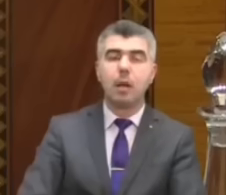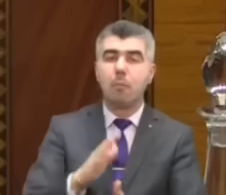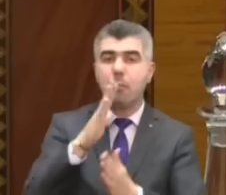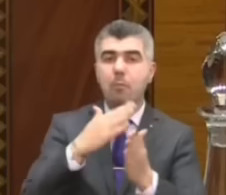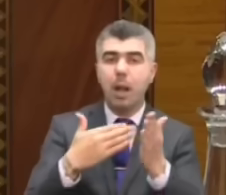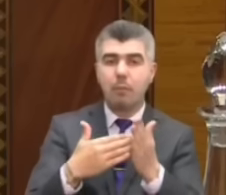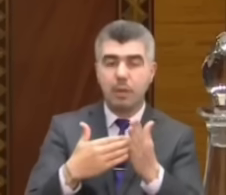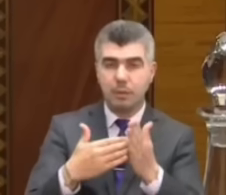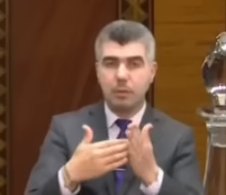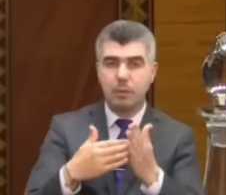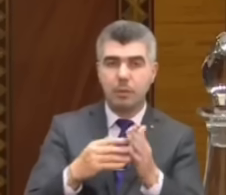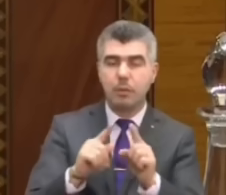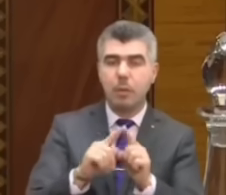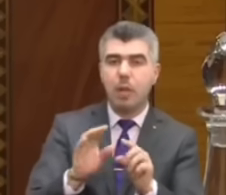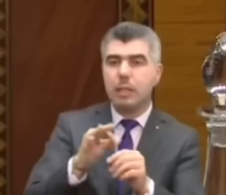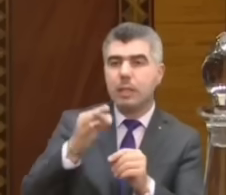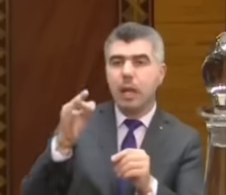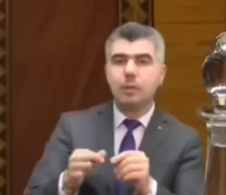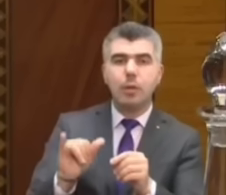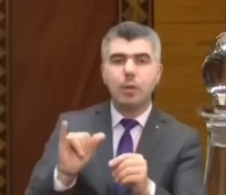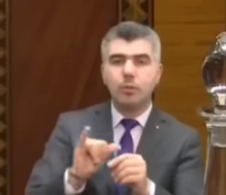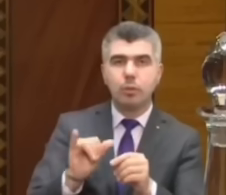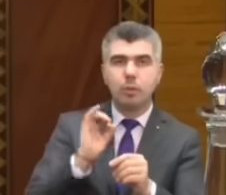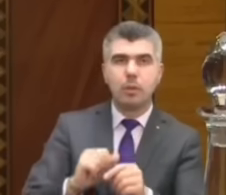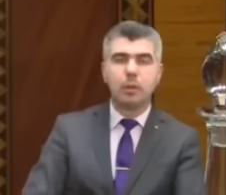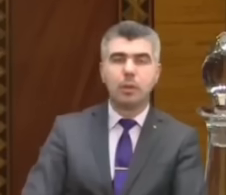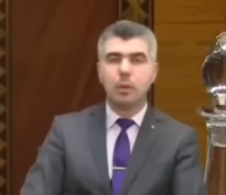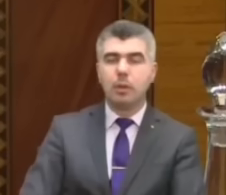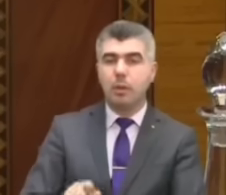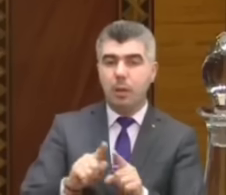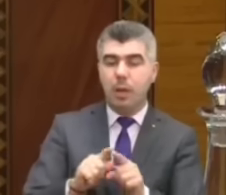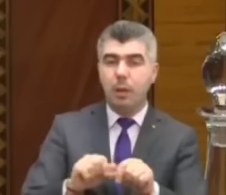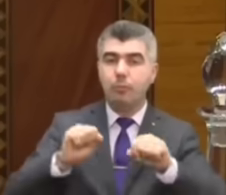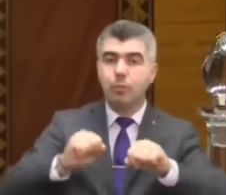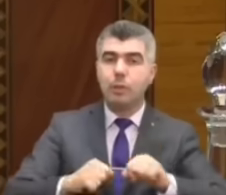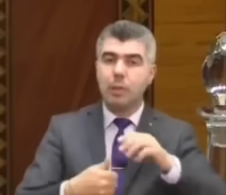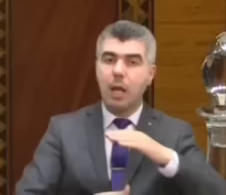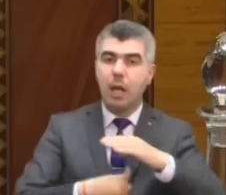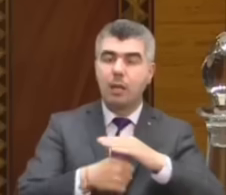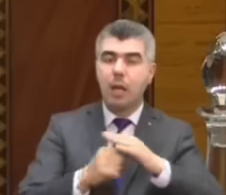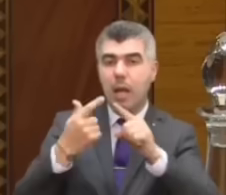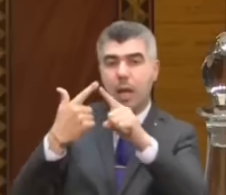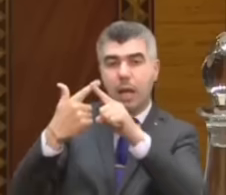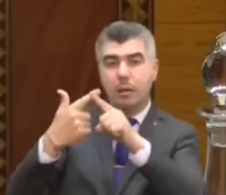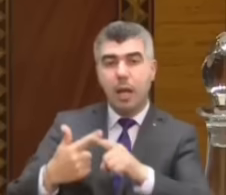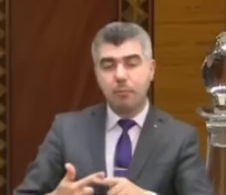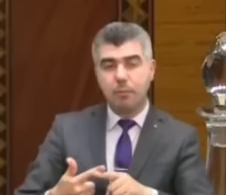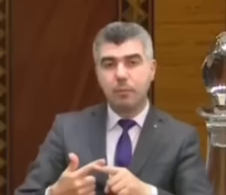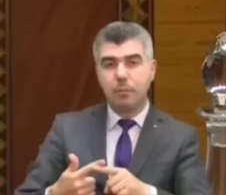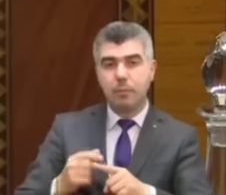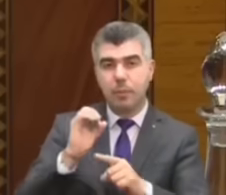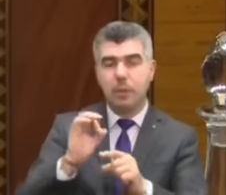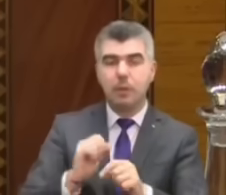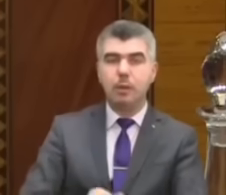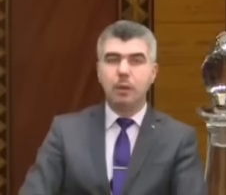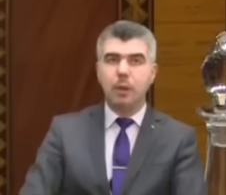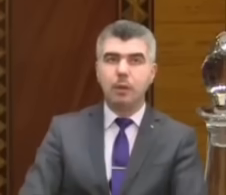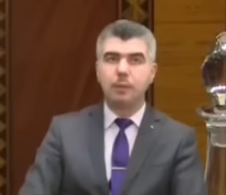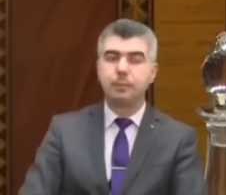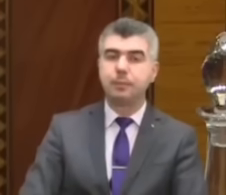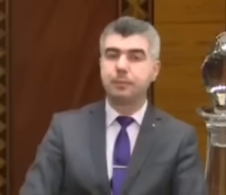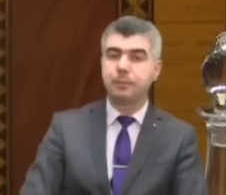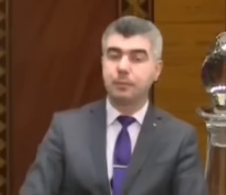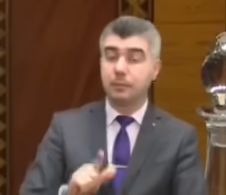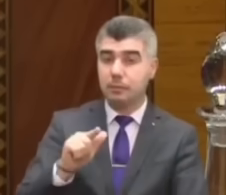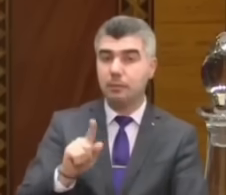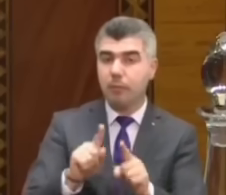المجاليه، شنو النتيجه ديالو؟ حسب مجلس اعلى الحسابات والمجلس الاقتصادي والاجتماعي البيئي، هو